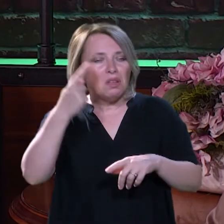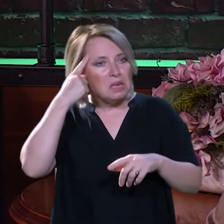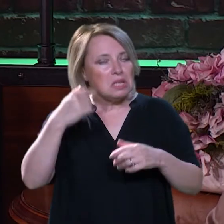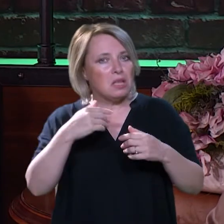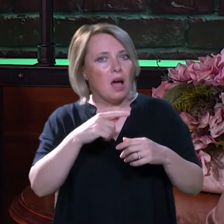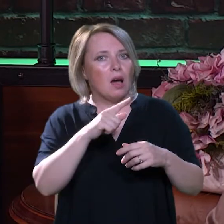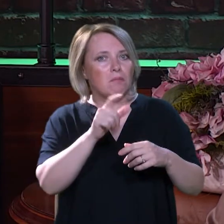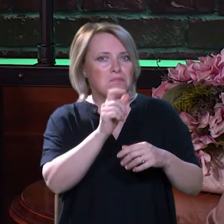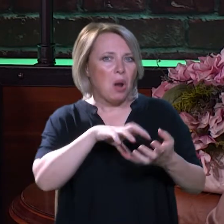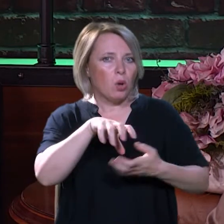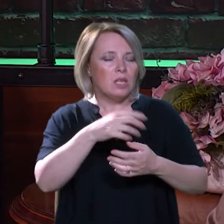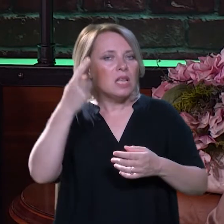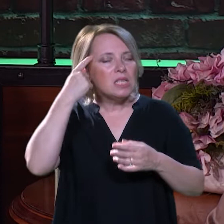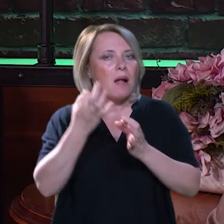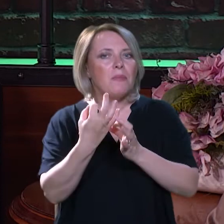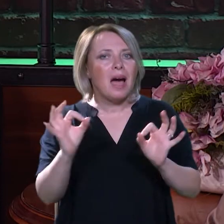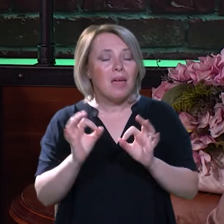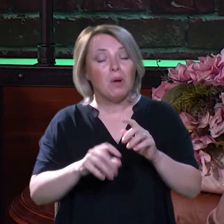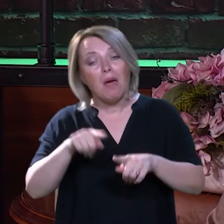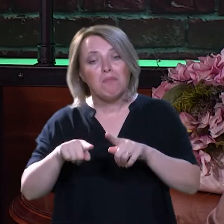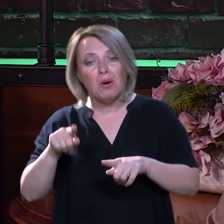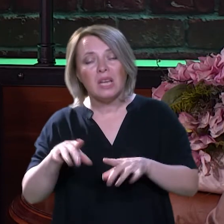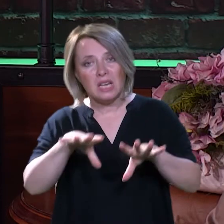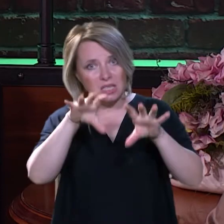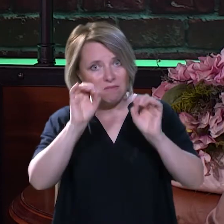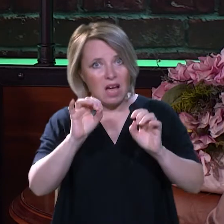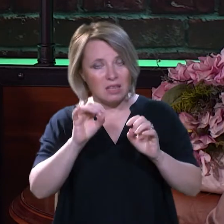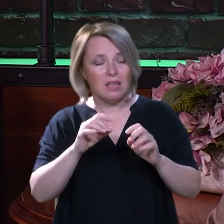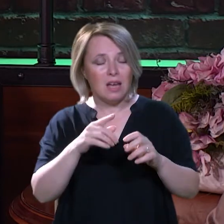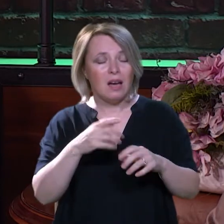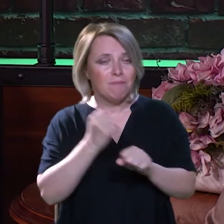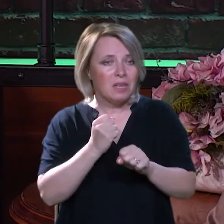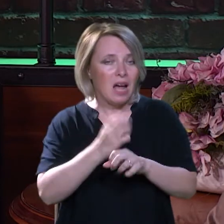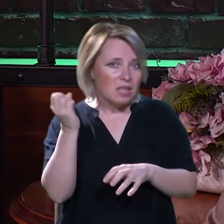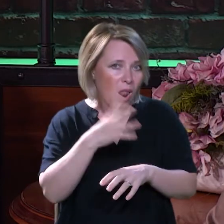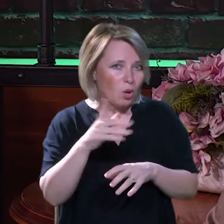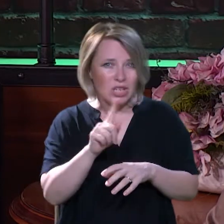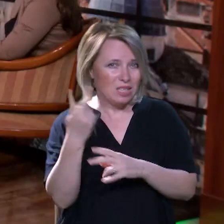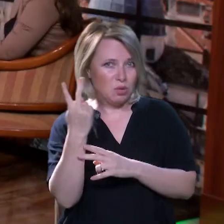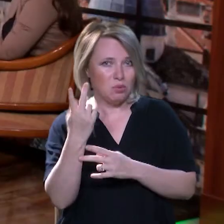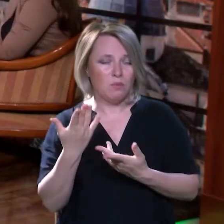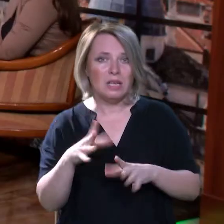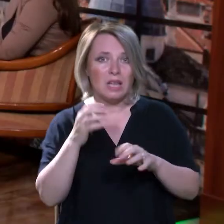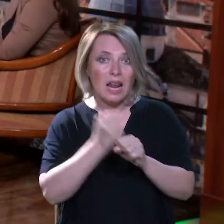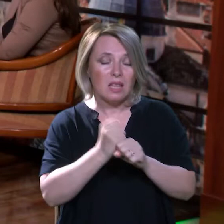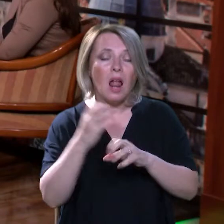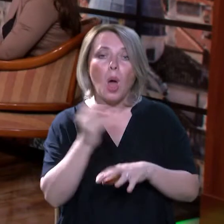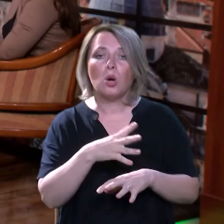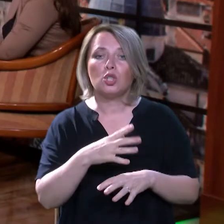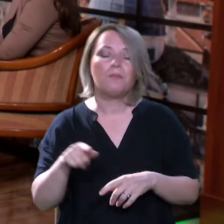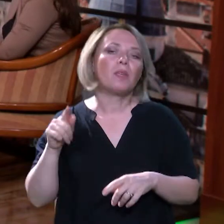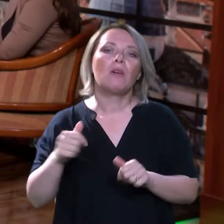ljudi stvarno shvate da čine možda nešto što nije najbolje, a da nisu ni znali. Vi djecu pratite od onih